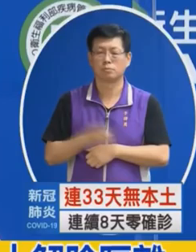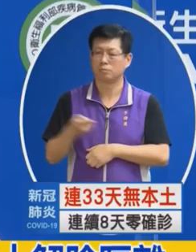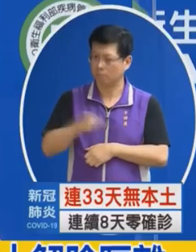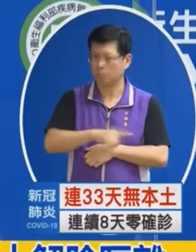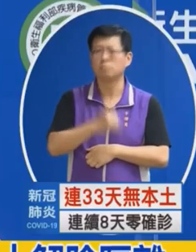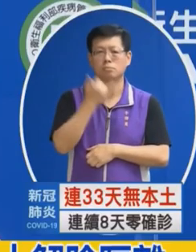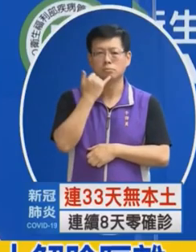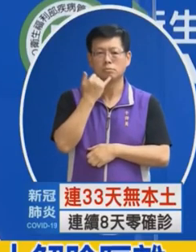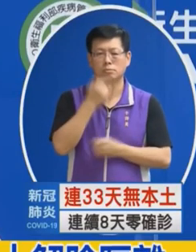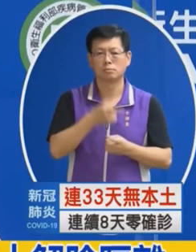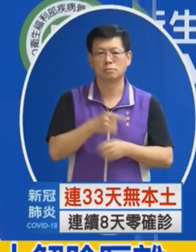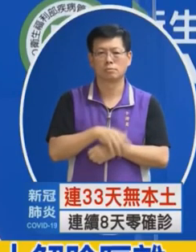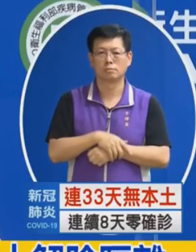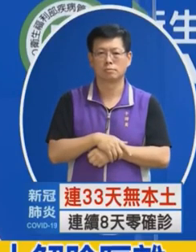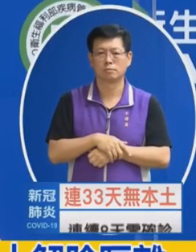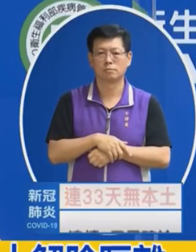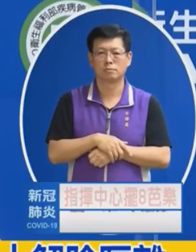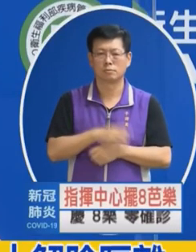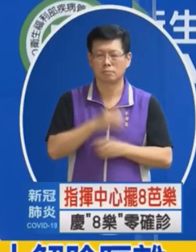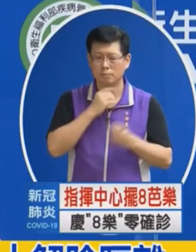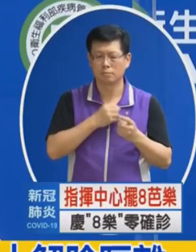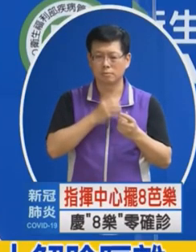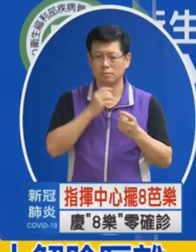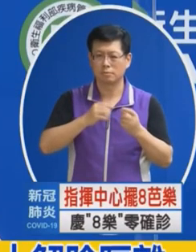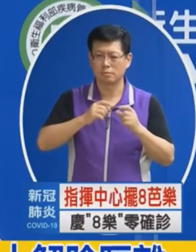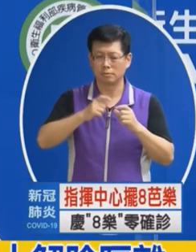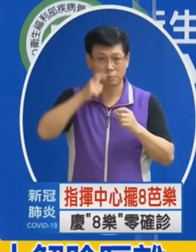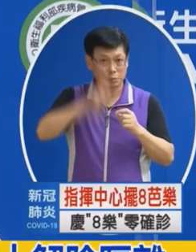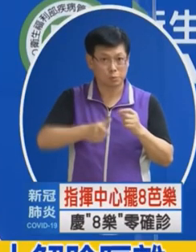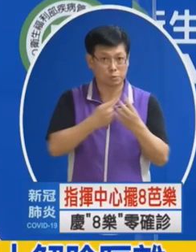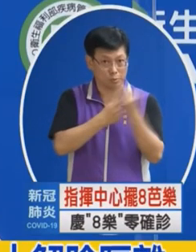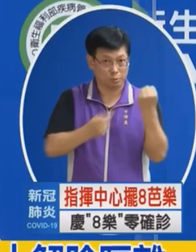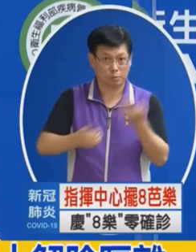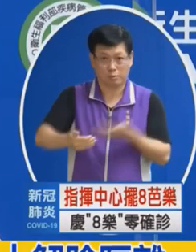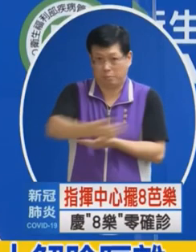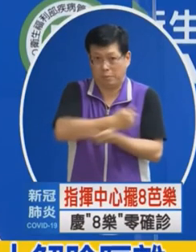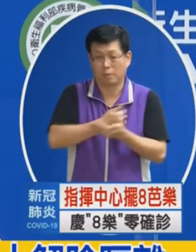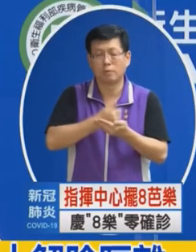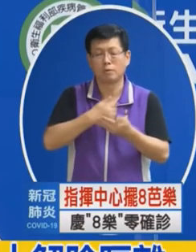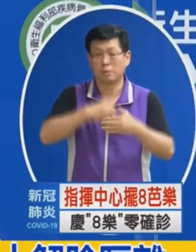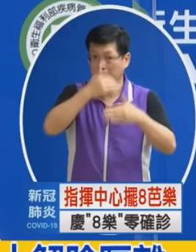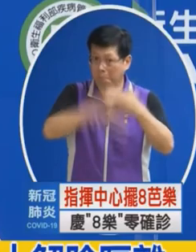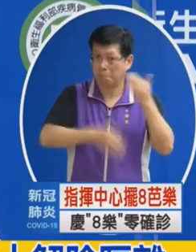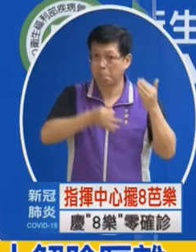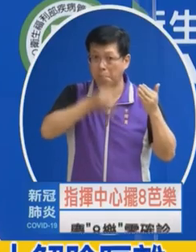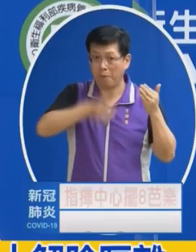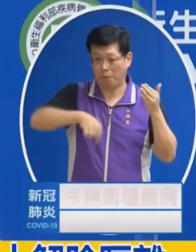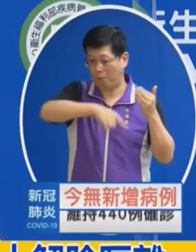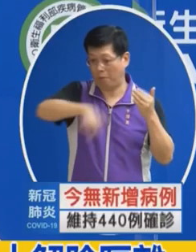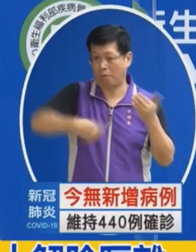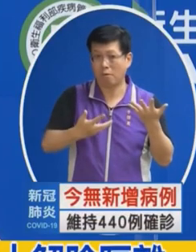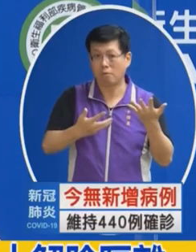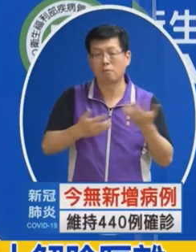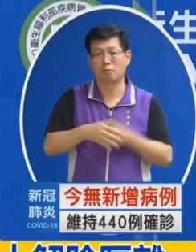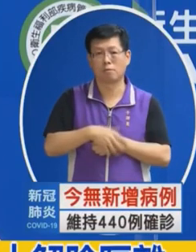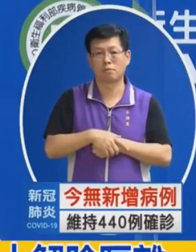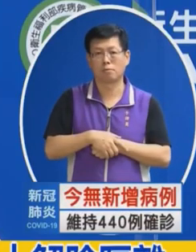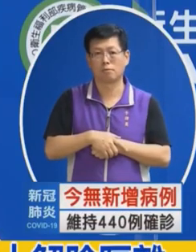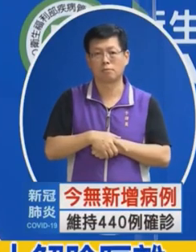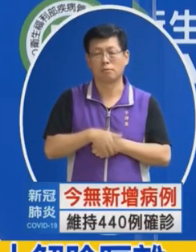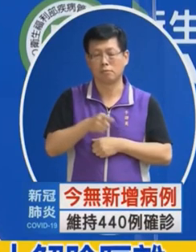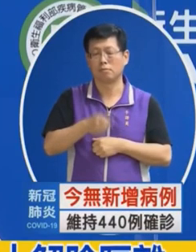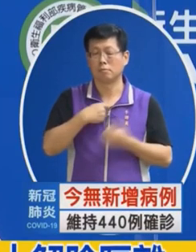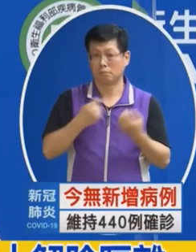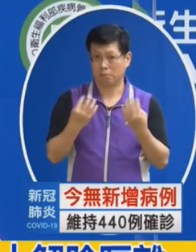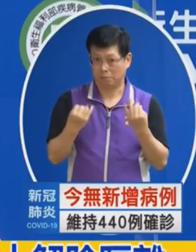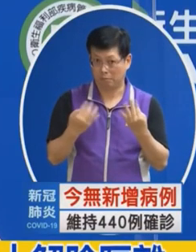那改用变成一个定额征用，那定额征用那剩下的相关的一个数